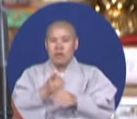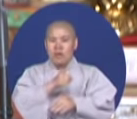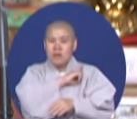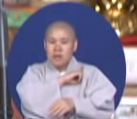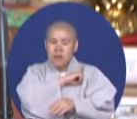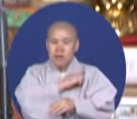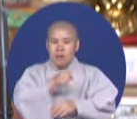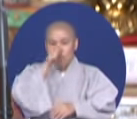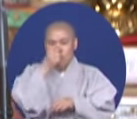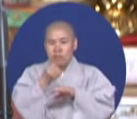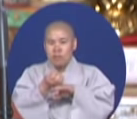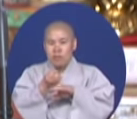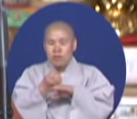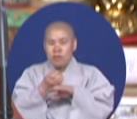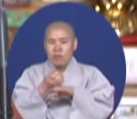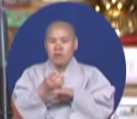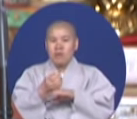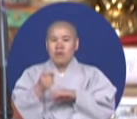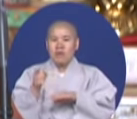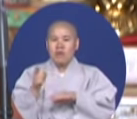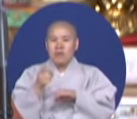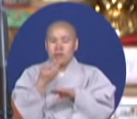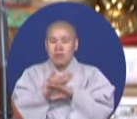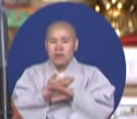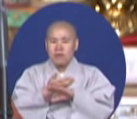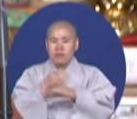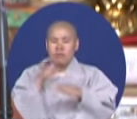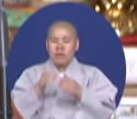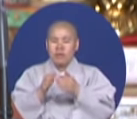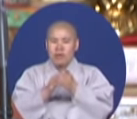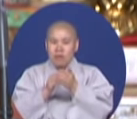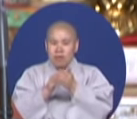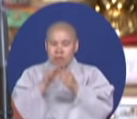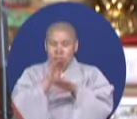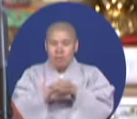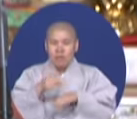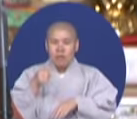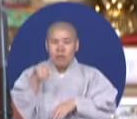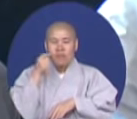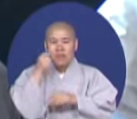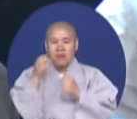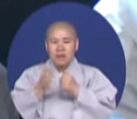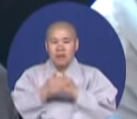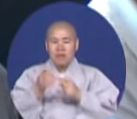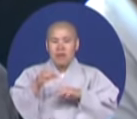좋은 보물은 어디에도 감출 수가 없어서 임금의 상투 밑에 감춰요.